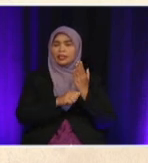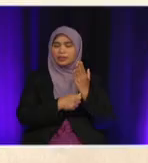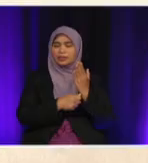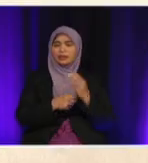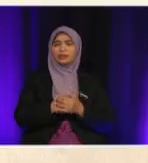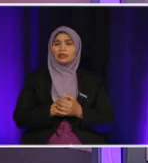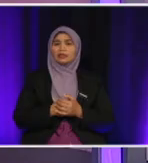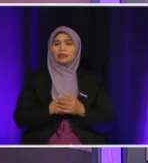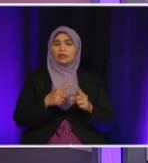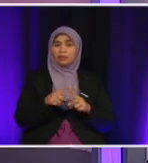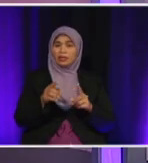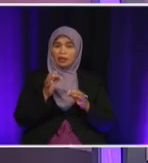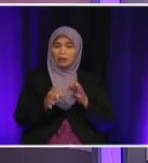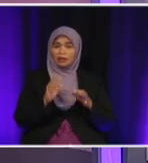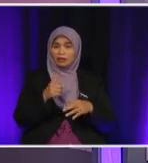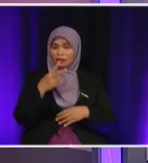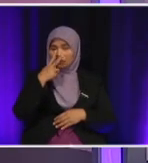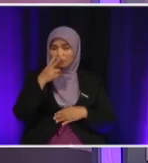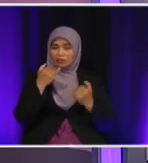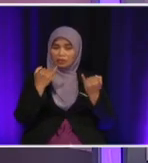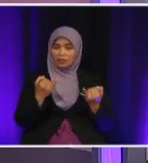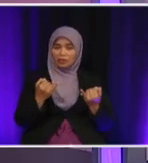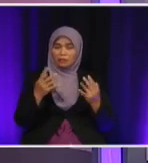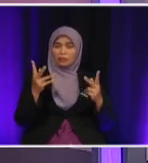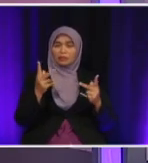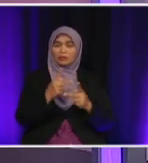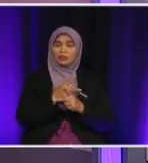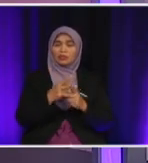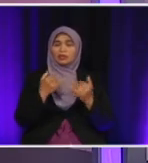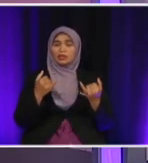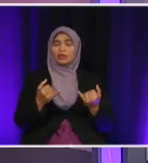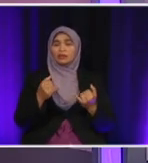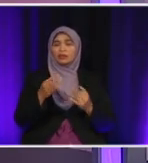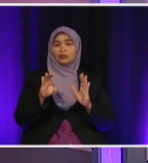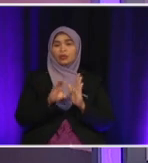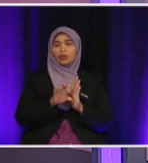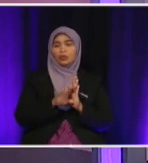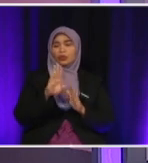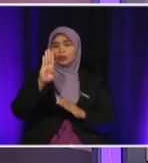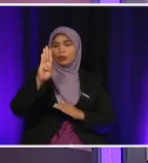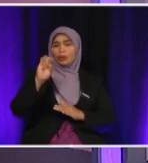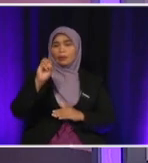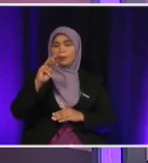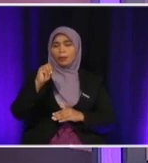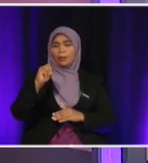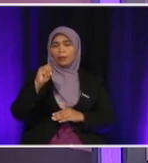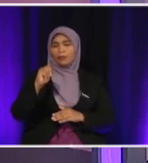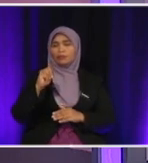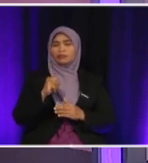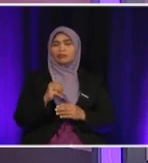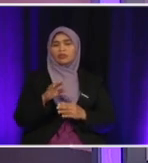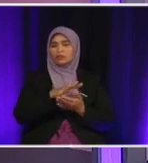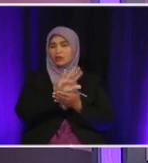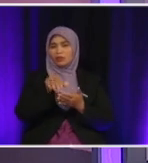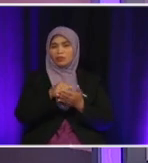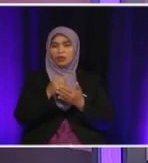zaman sekarang ya zaman sekarang peperangan zaman sekarang kalau bom dijatuhkan di salah satu tempat semua musnah